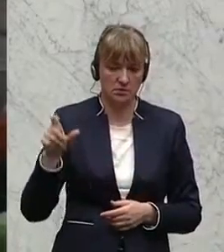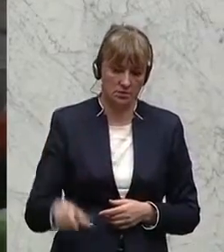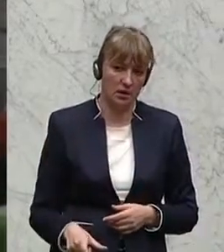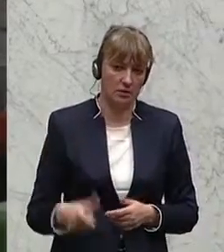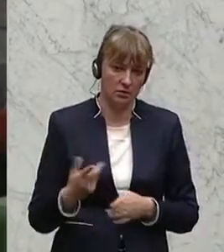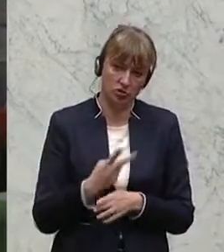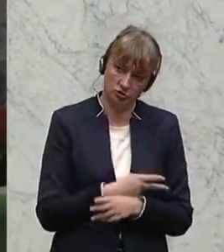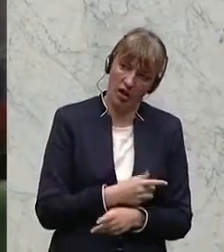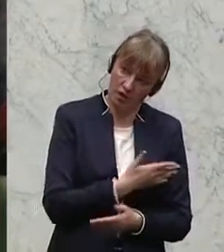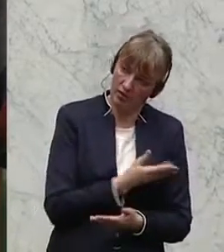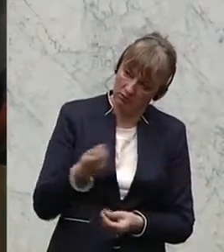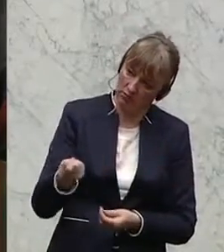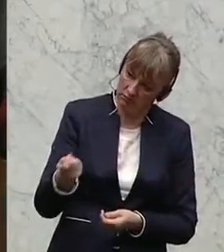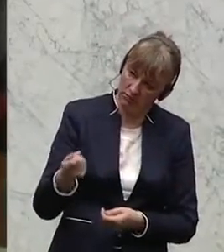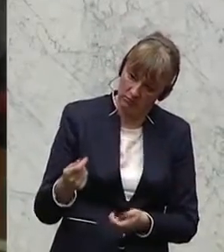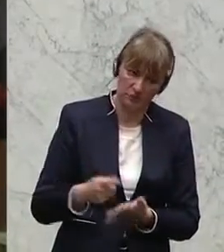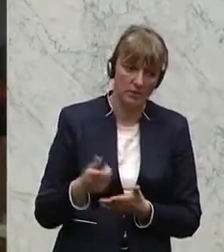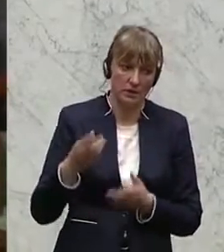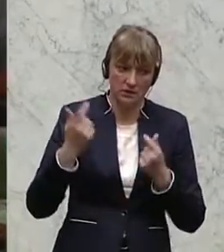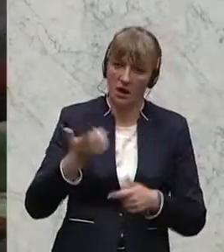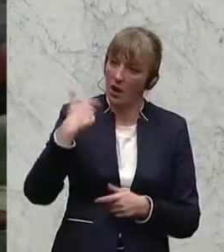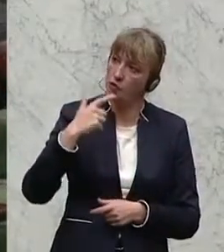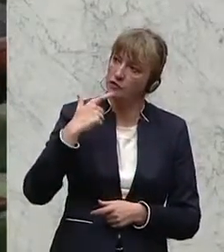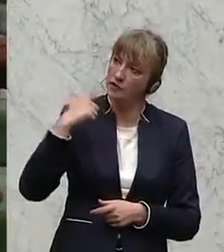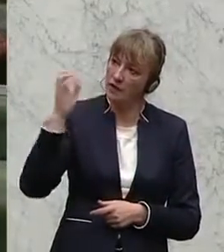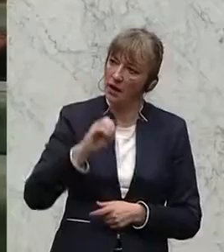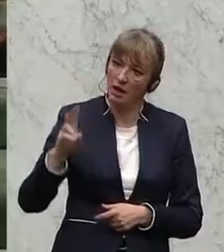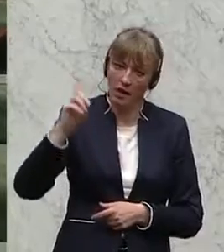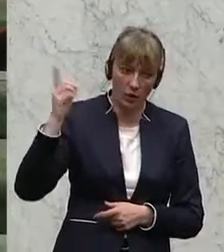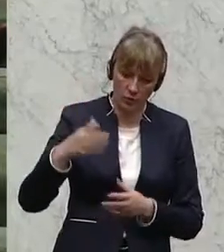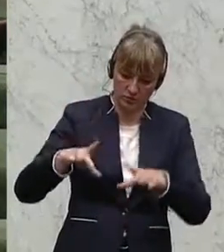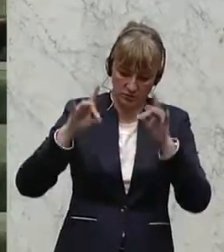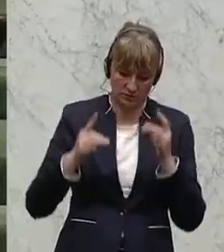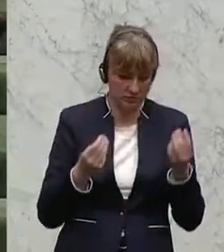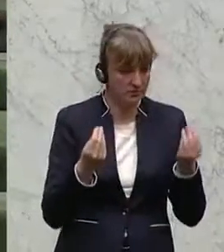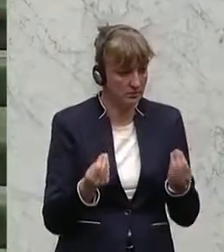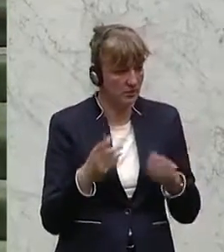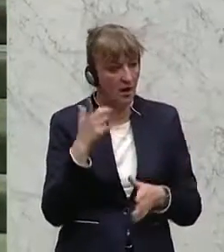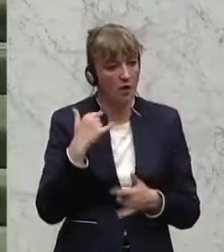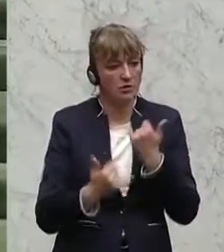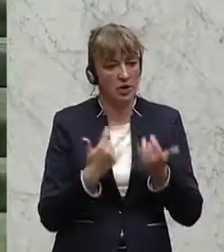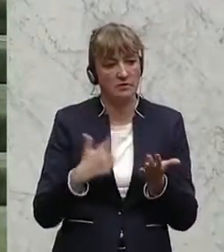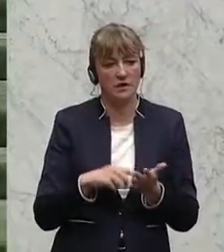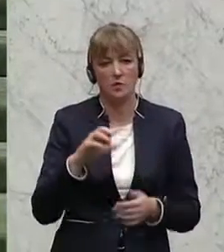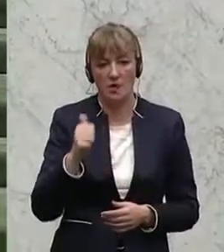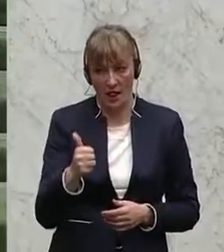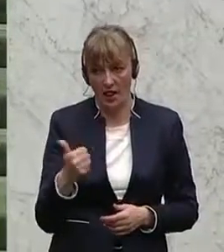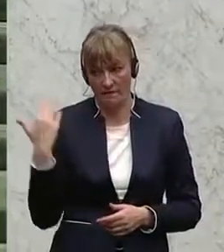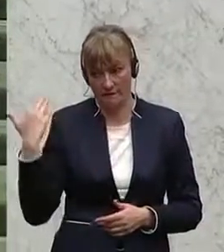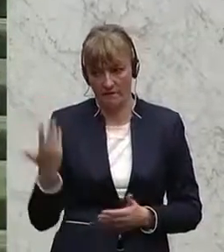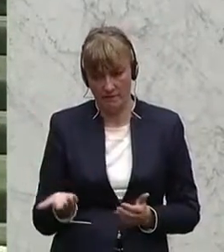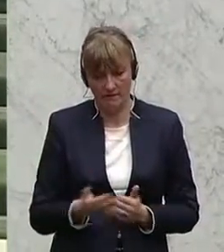kostet das dem Staat. Zahlen aus Finnland von der Europäischen Union erhoben. Aus dem Jahr 2011 allerdings